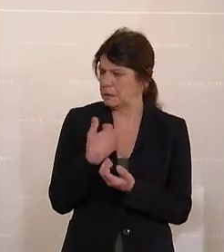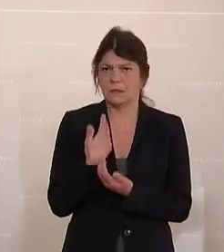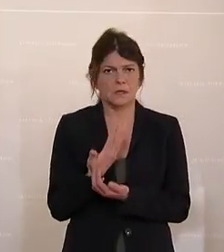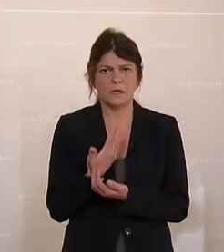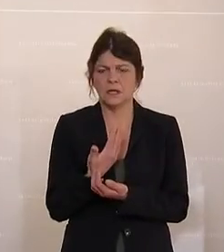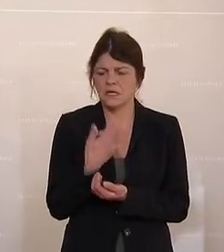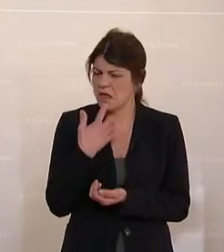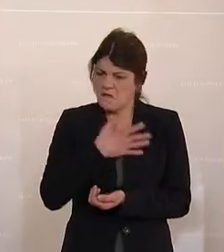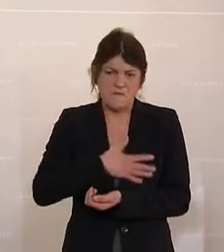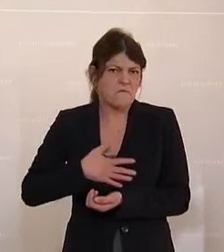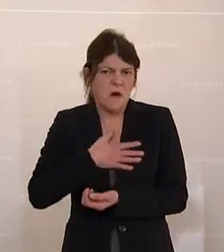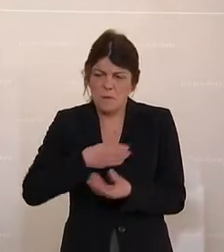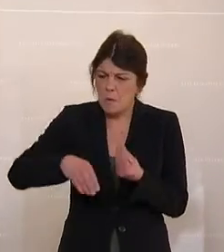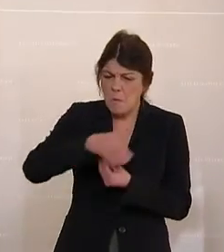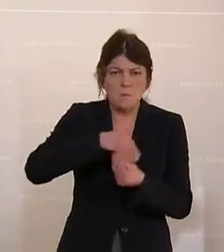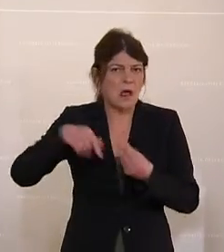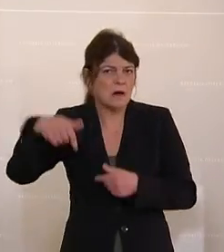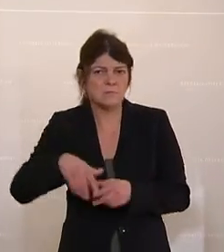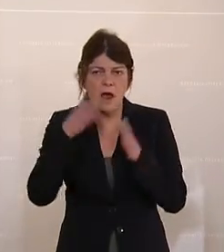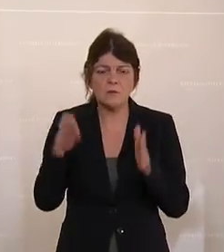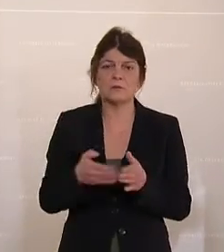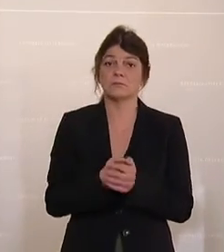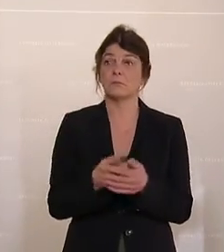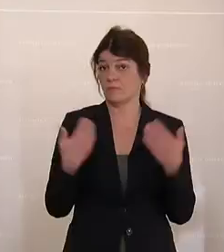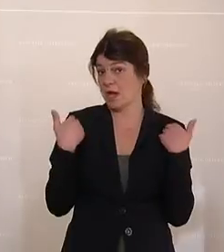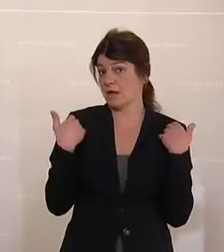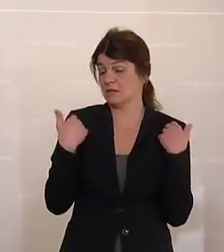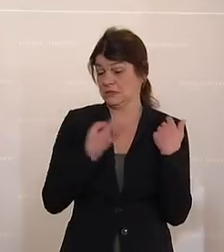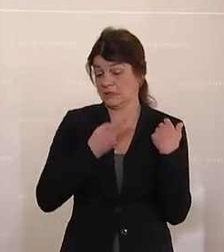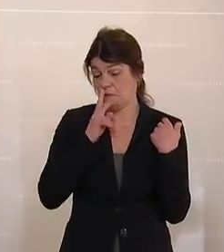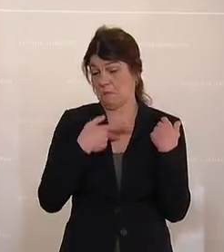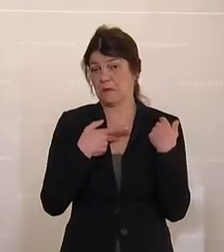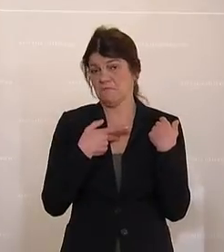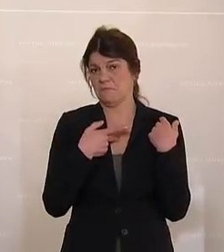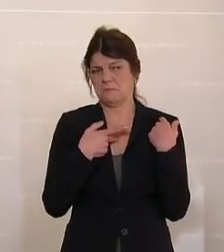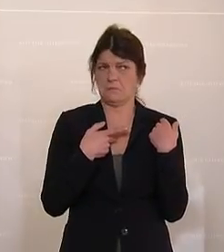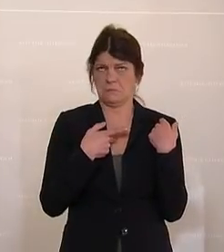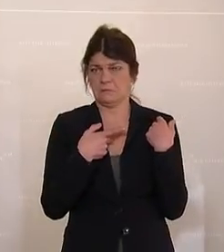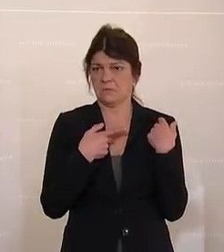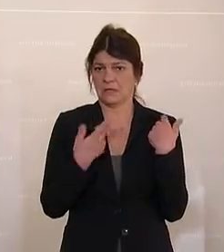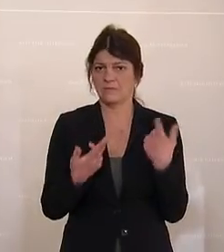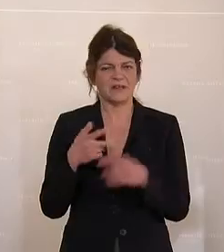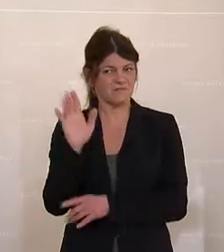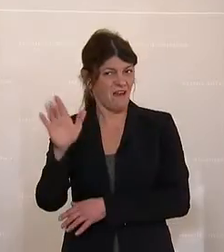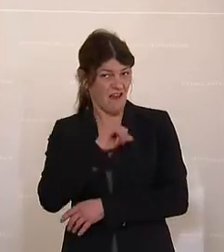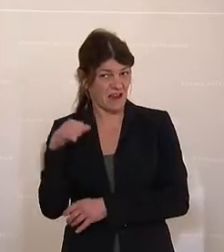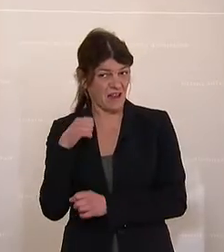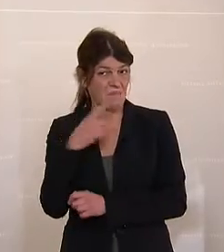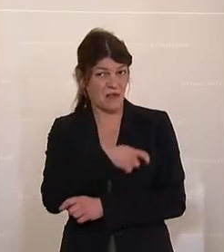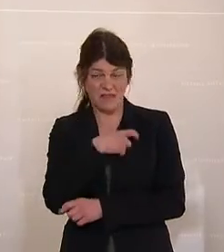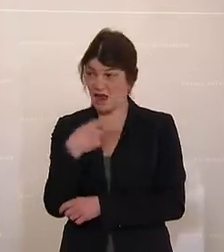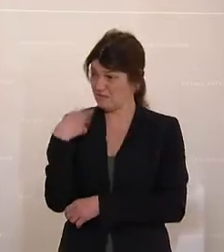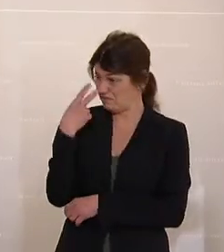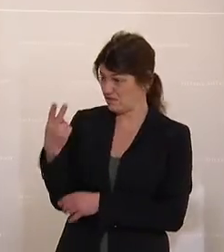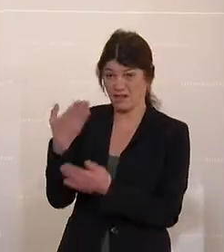wie furchtbar miteinander umgegangen wird, kann ich nur als Selbstreflexion dessen verstehen, was wir über Ihre eigene Partei gelernt haben